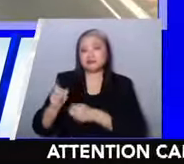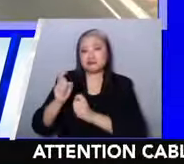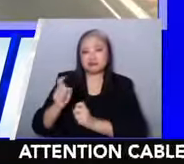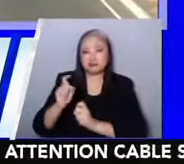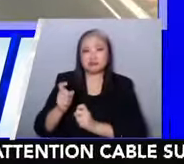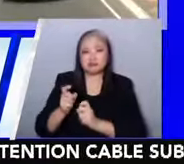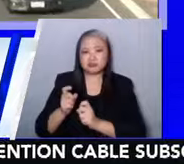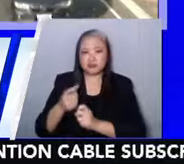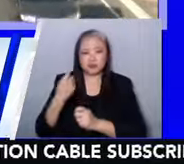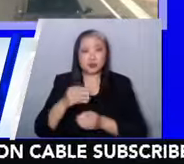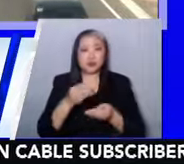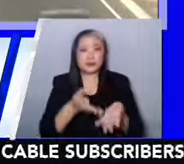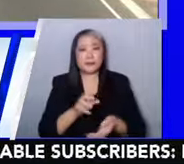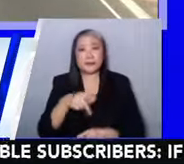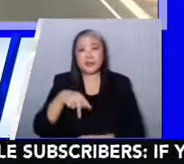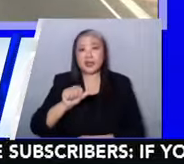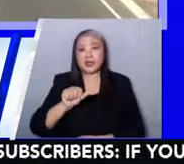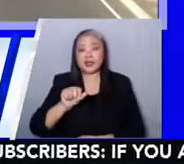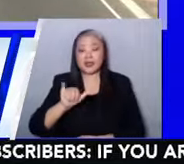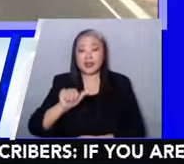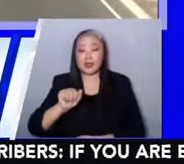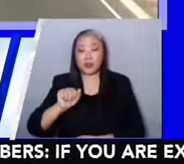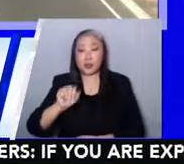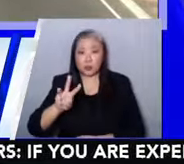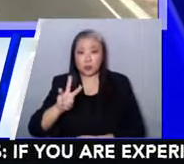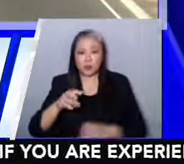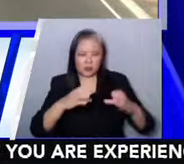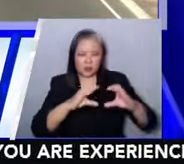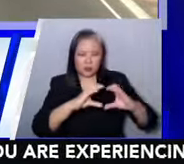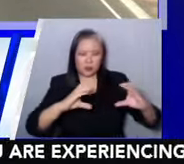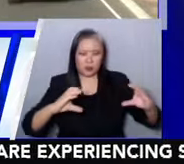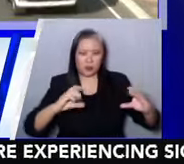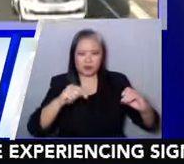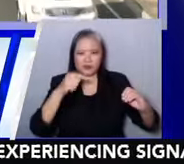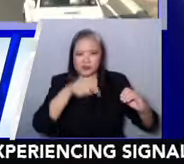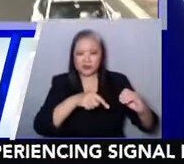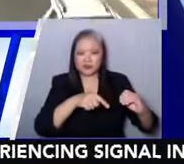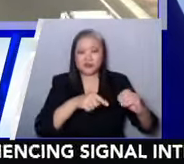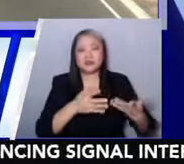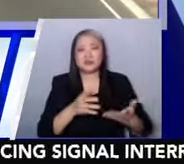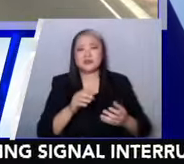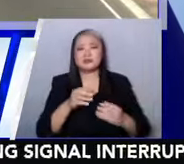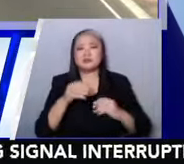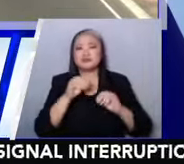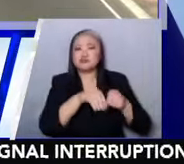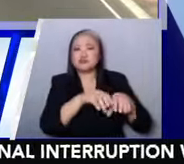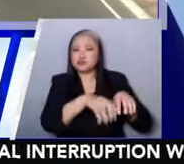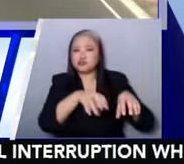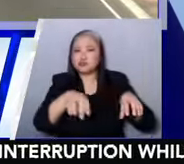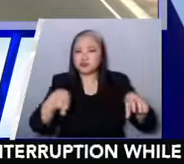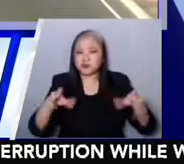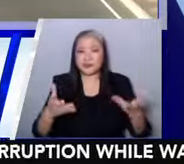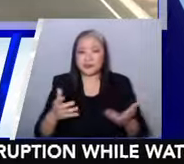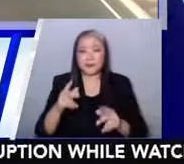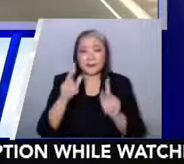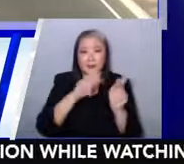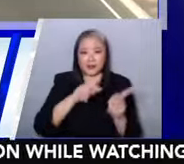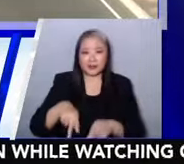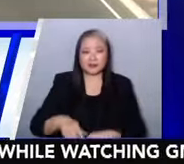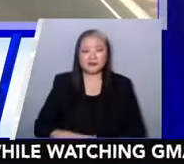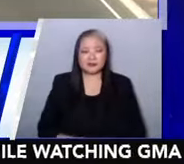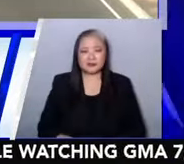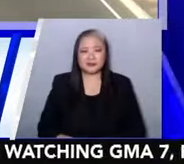Recto Bank, isang underwater reef formation sa kanluran ng mainland Palawan at bahagi ng ating exclusive economic